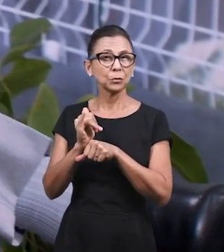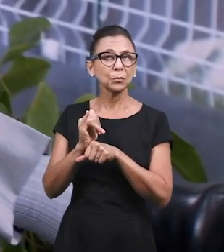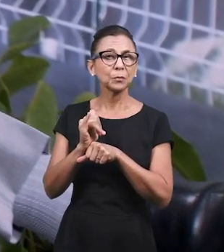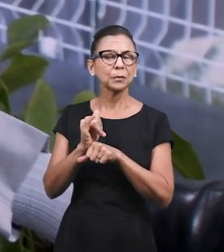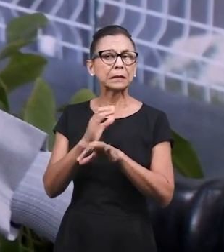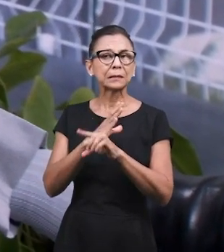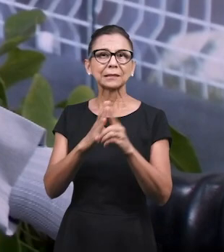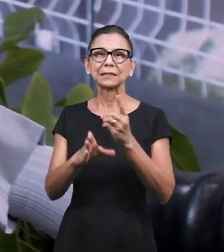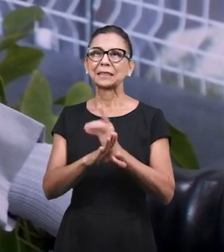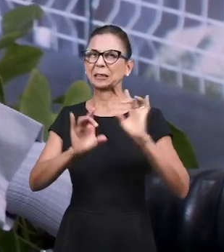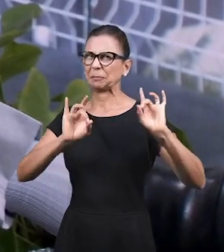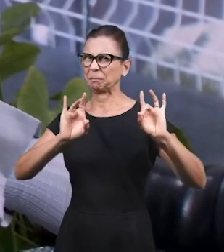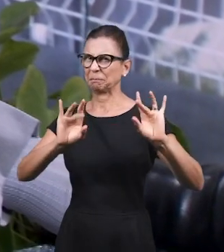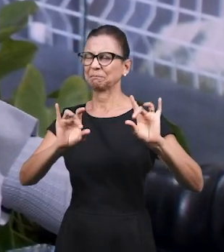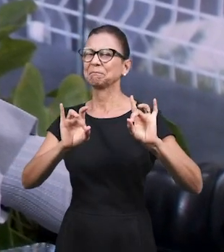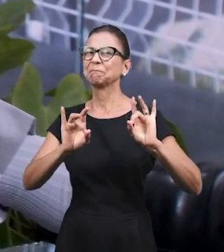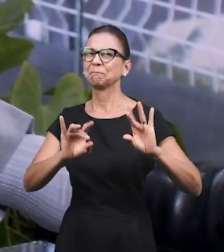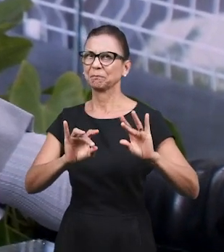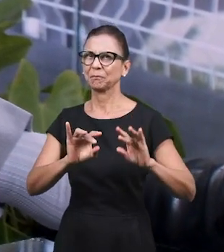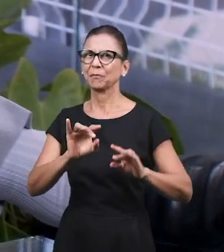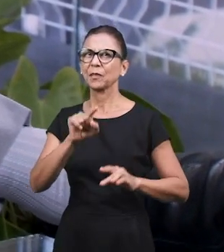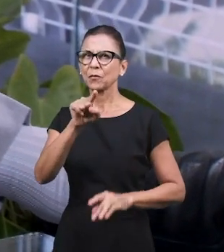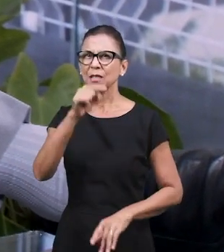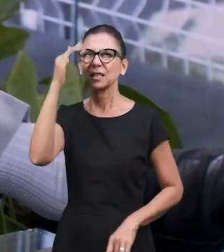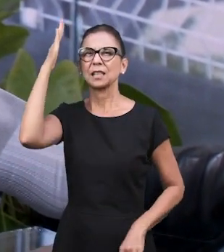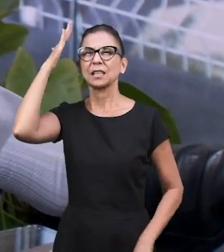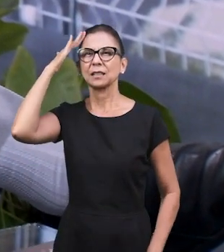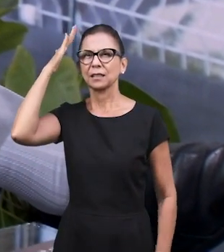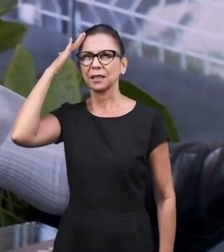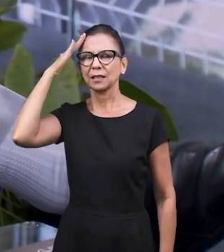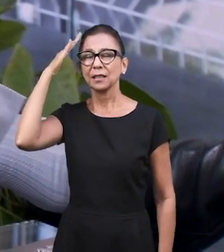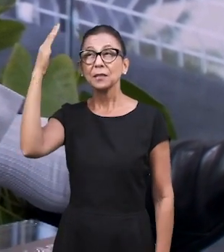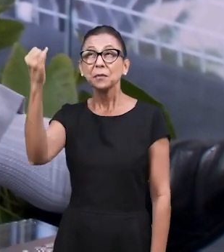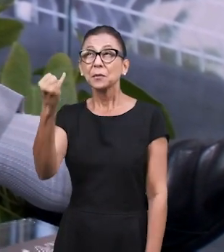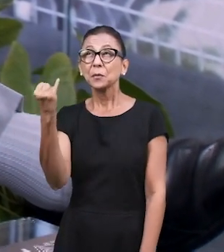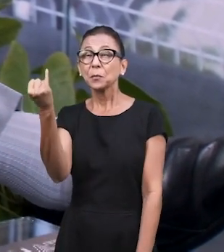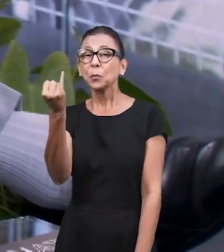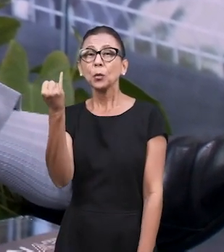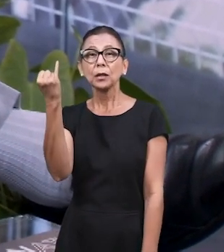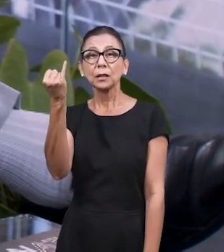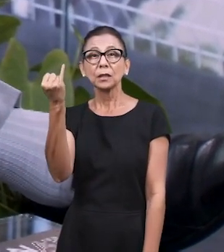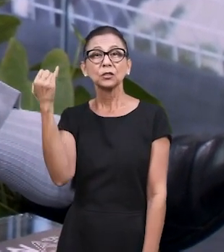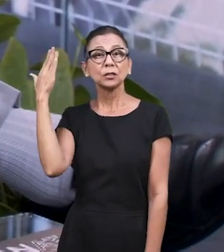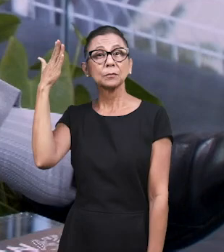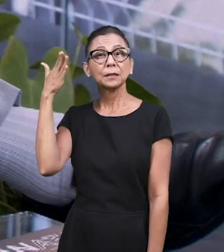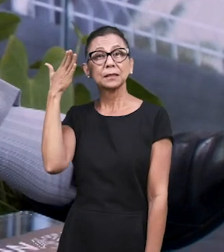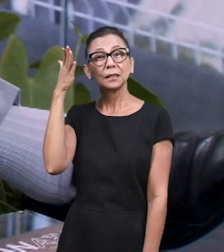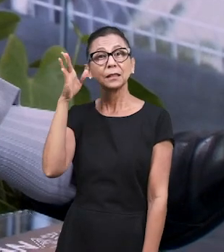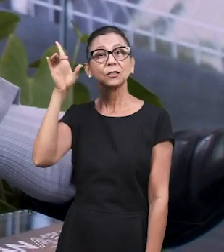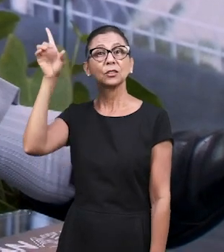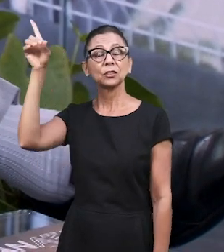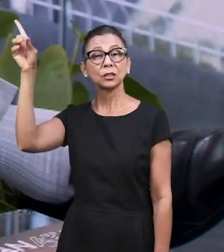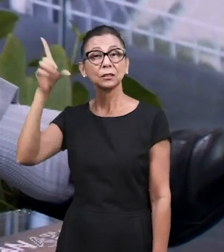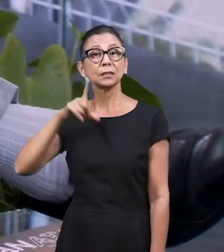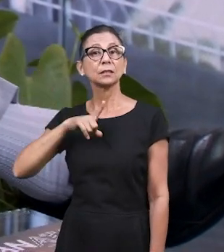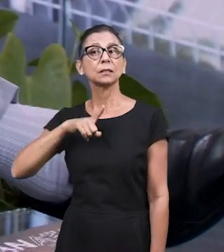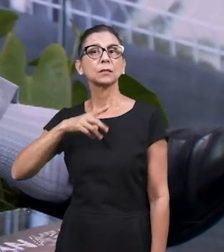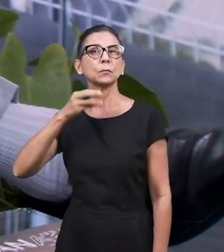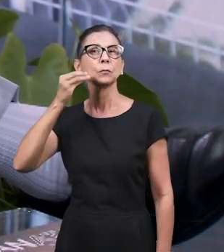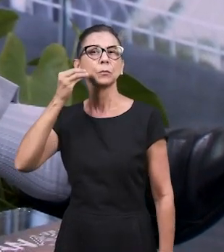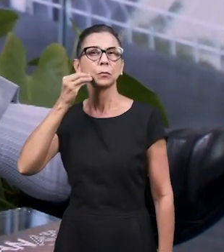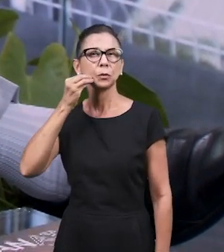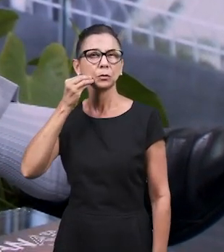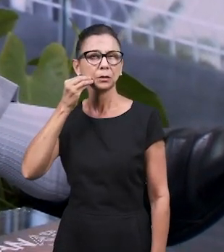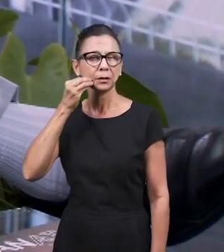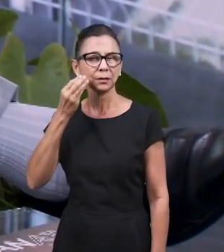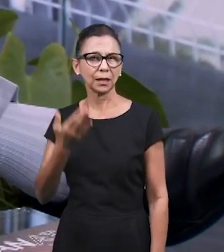canal de l'Église chrétienne Maranatha YouTube, un culte spécial où vous allez comprendre l'importance d'écouter, entendre la parole